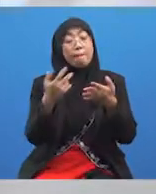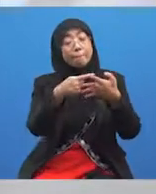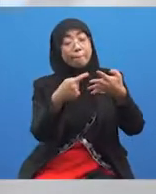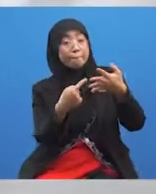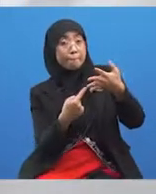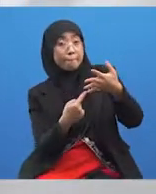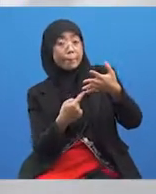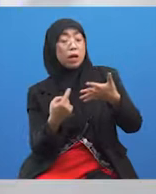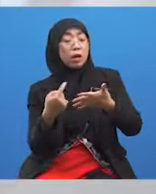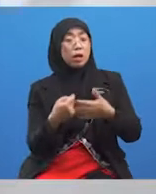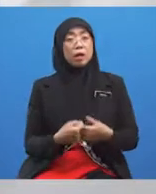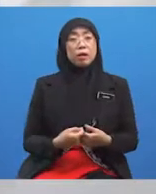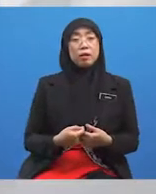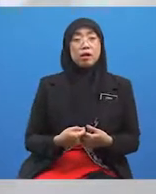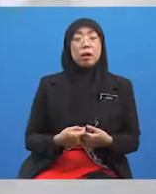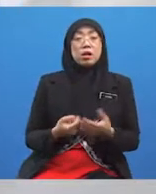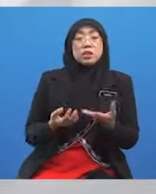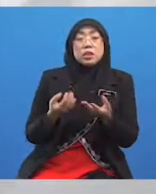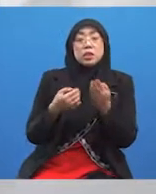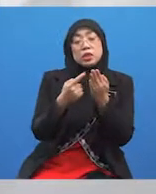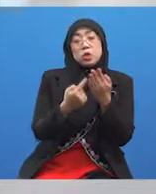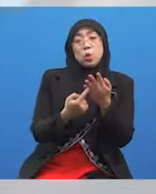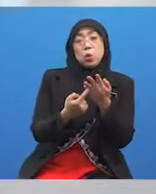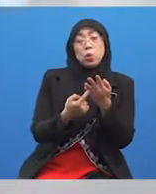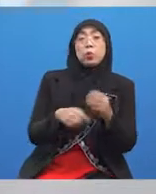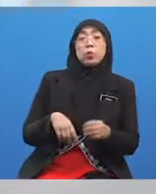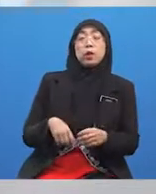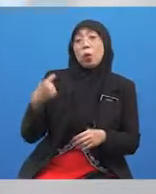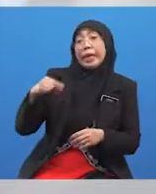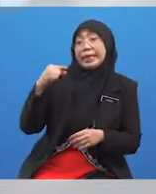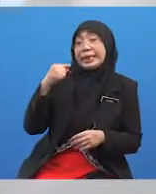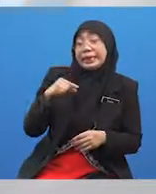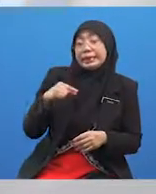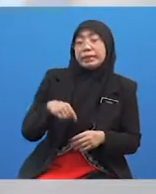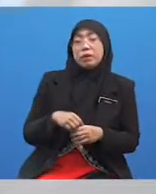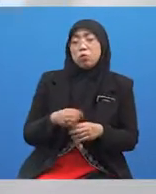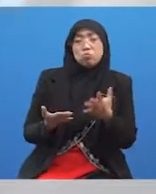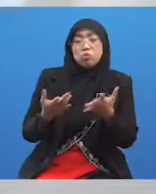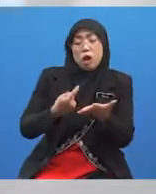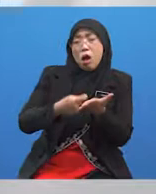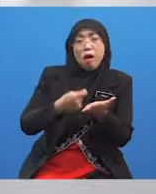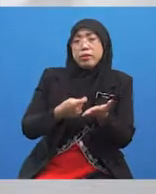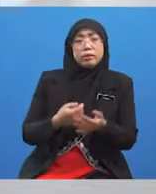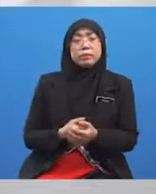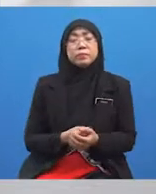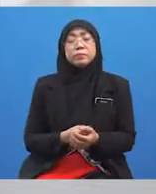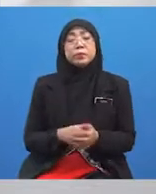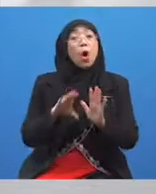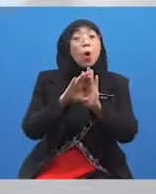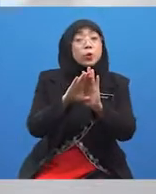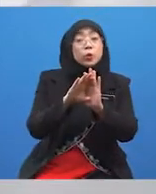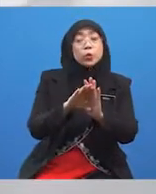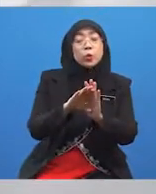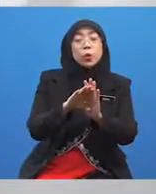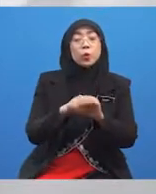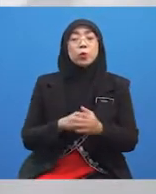yang telah dikenal pasti dari segi ciri-ciri jenama, kuantiti, harga dan kualiti. Contohnya,